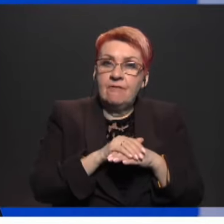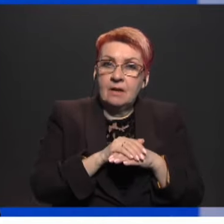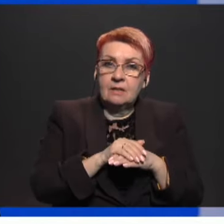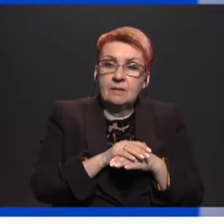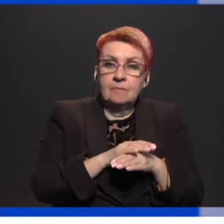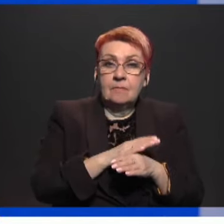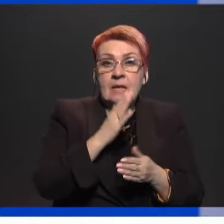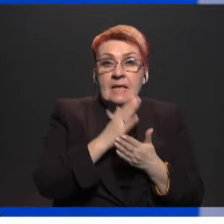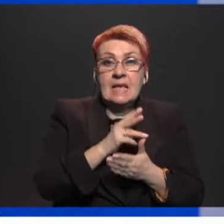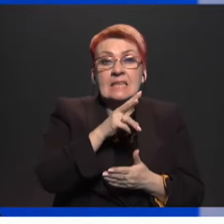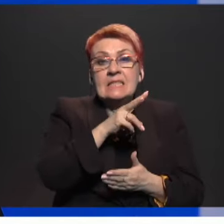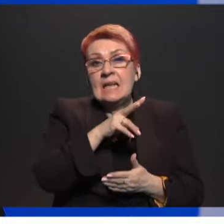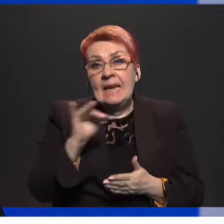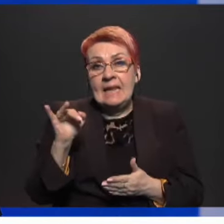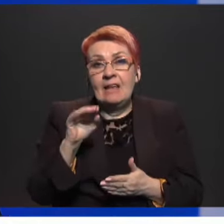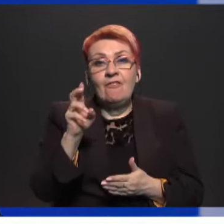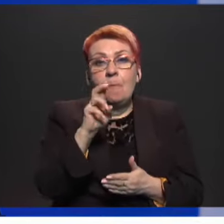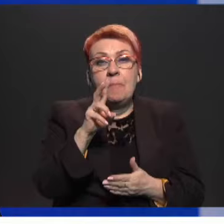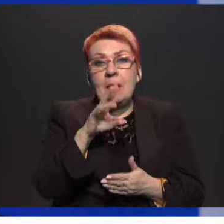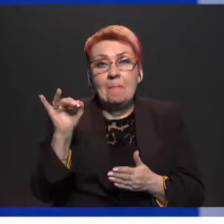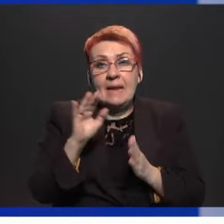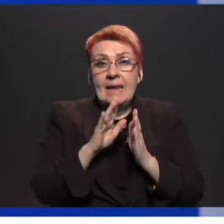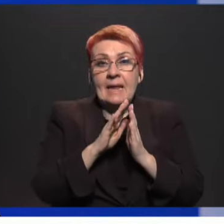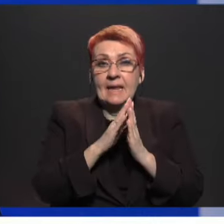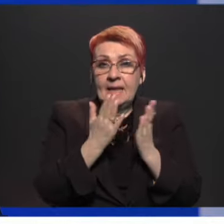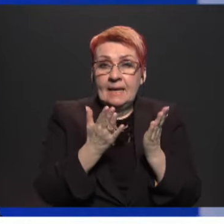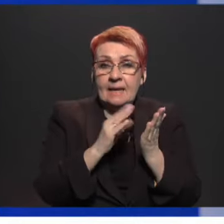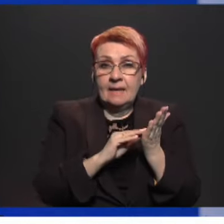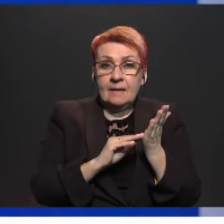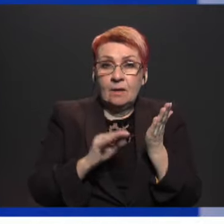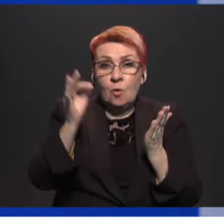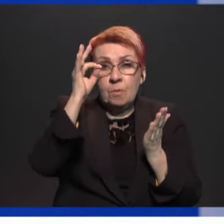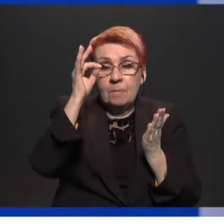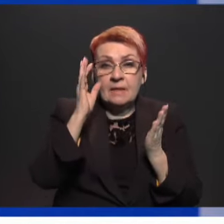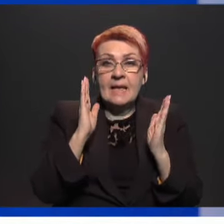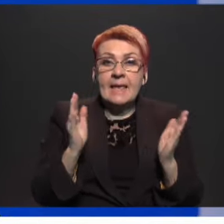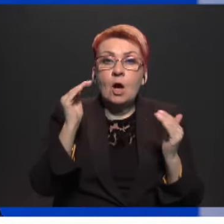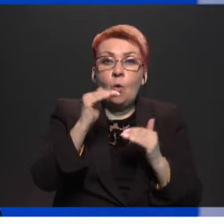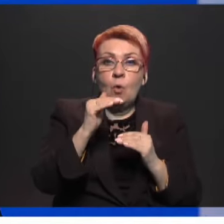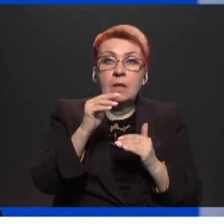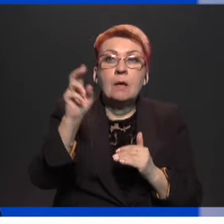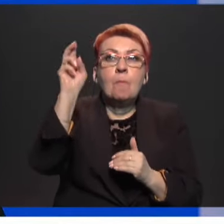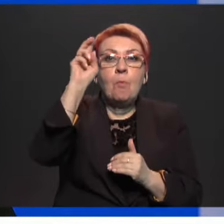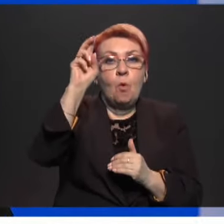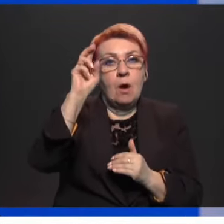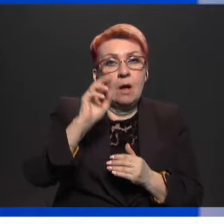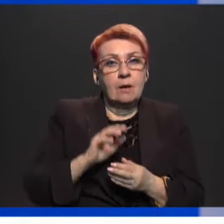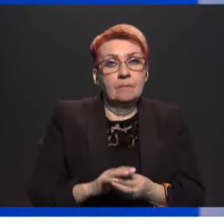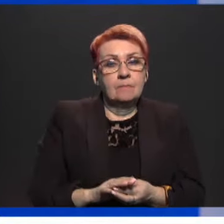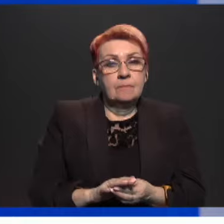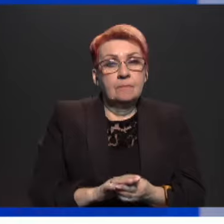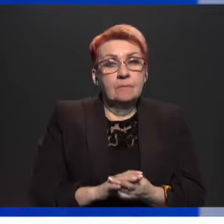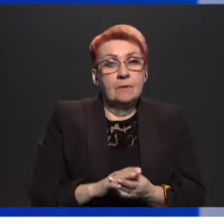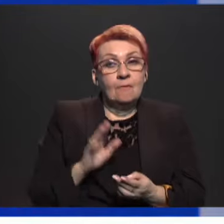Есть ли в Библии икона Бога, упоминание иконы Бога? И вот, как Виталий